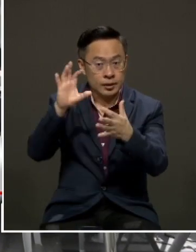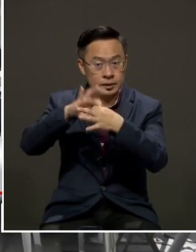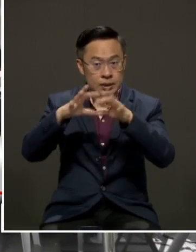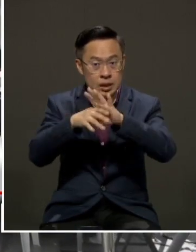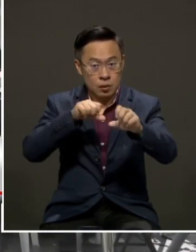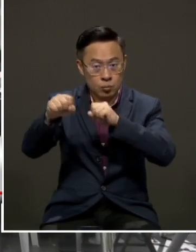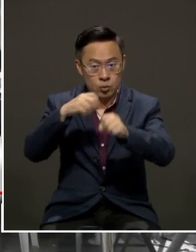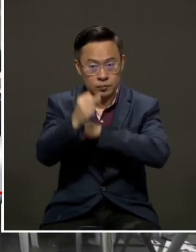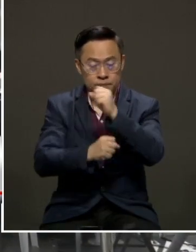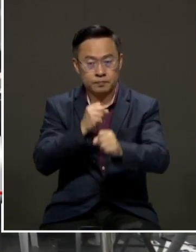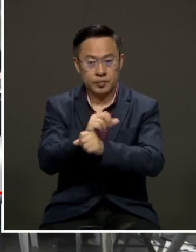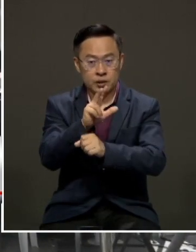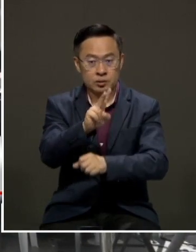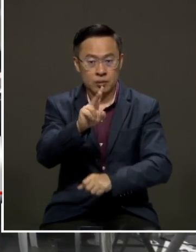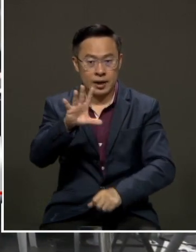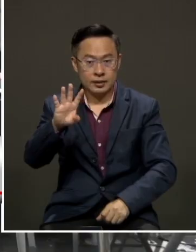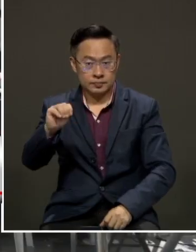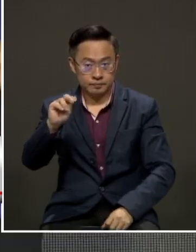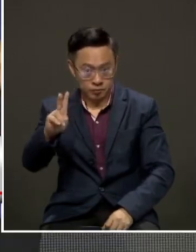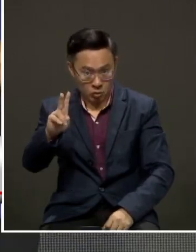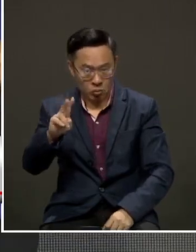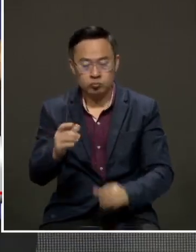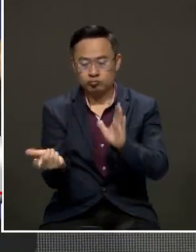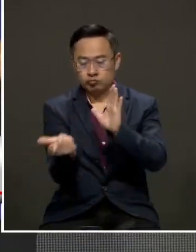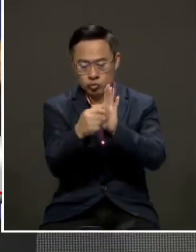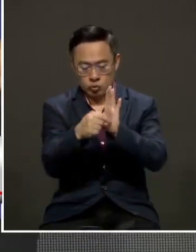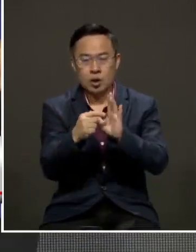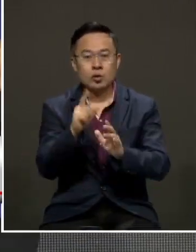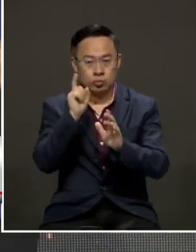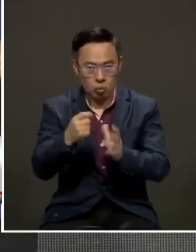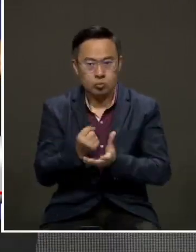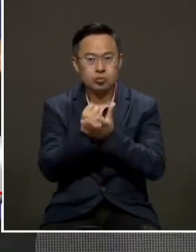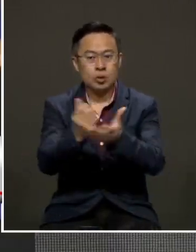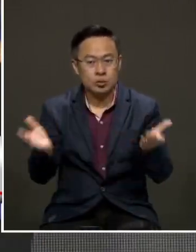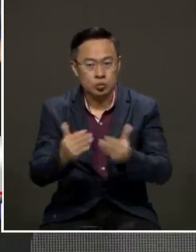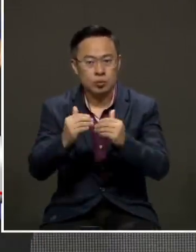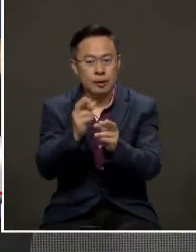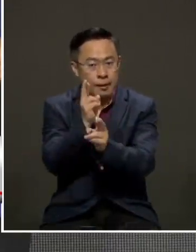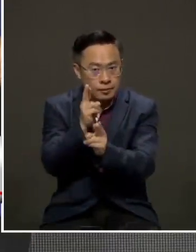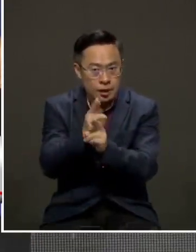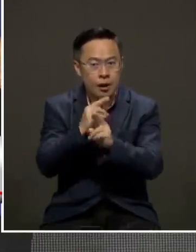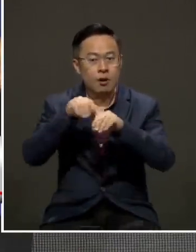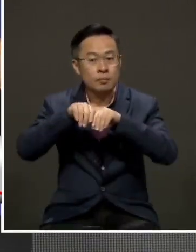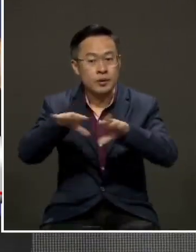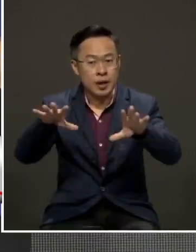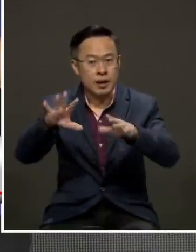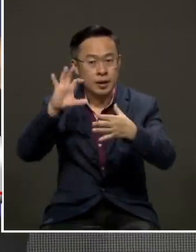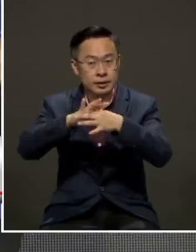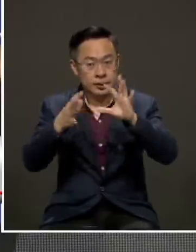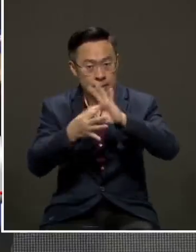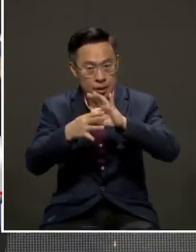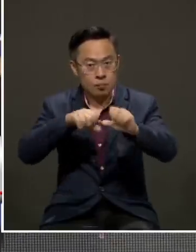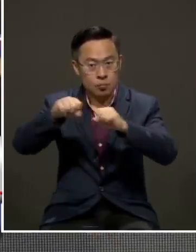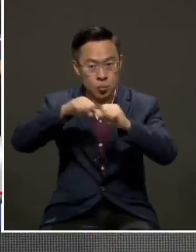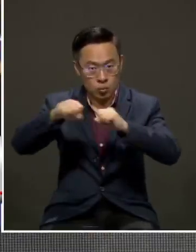ระบุให้มีการส่งเสริมสนับสนุนอนุรักษ์การเผยแพร่กีฬามวยและวางแผนกำหนดมาตรการต่างๆที่เกี่ยวกับกีฬามว